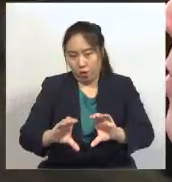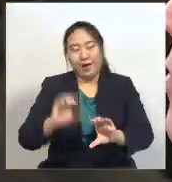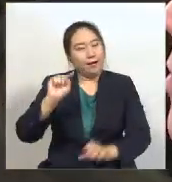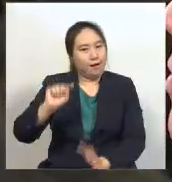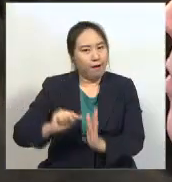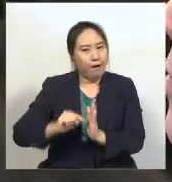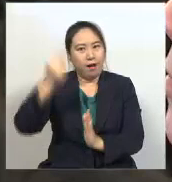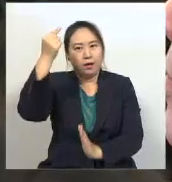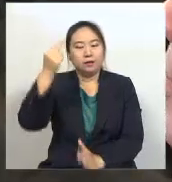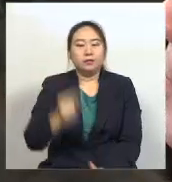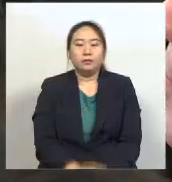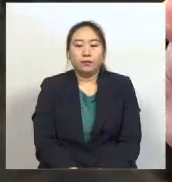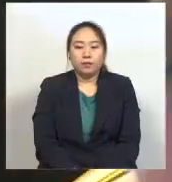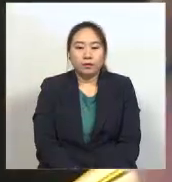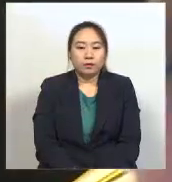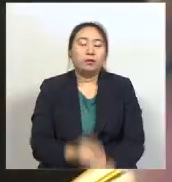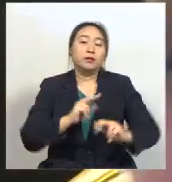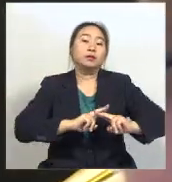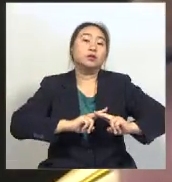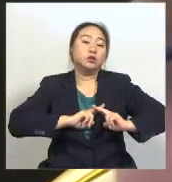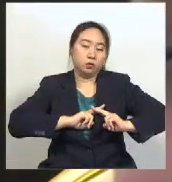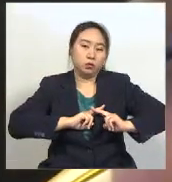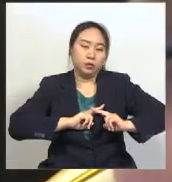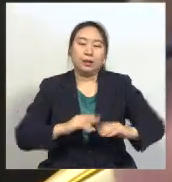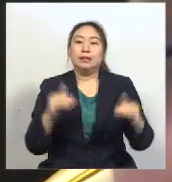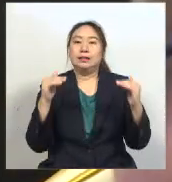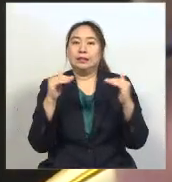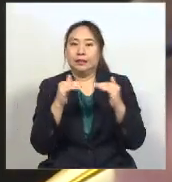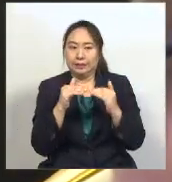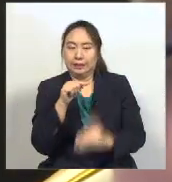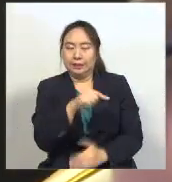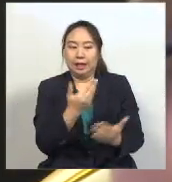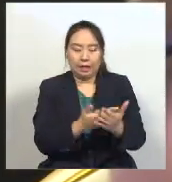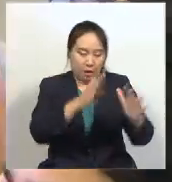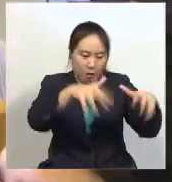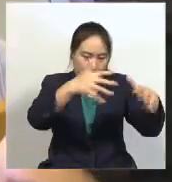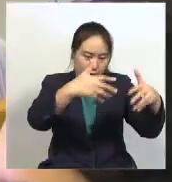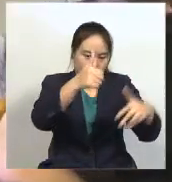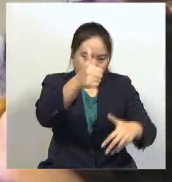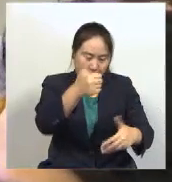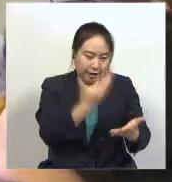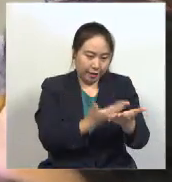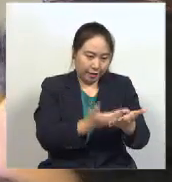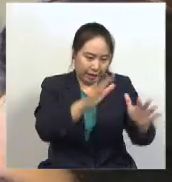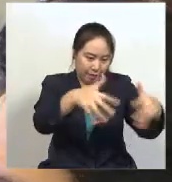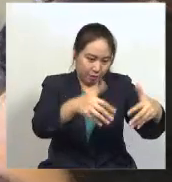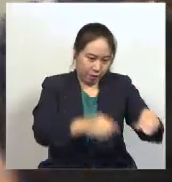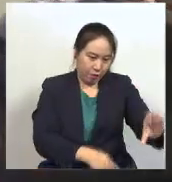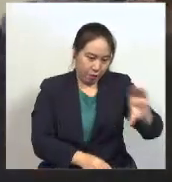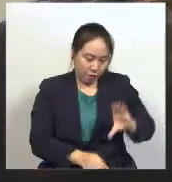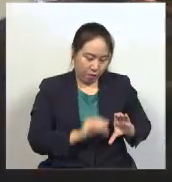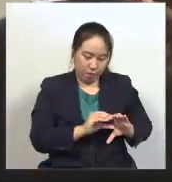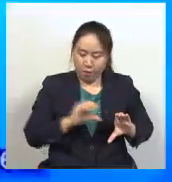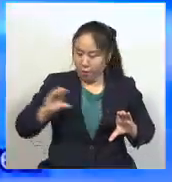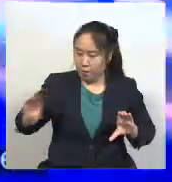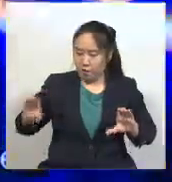PPP Net Cost นะคะก็คือว่าเอกชนเนี่ยได้รับสิทธิ์ในการจัดเก็บรายได้แล้วก็แบ่งรายได้บางส่วนให้กับภา